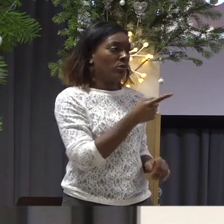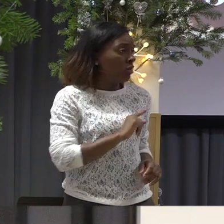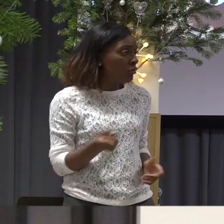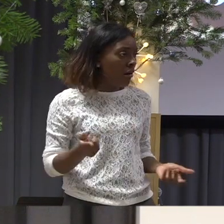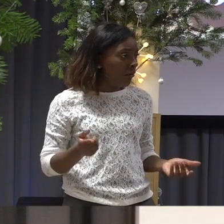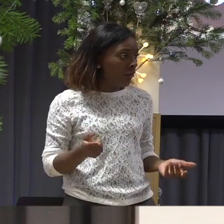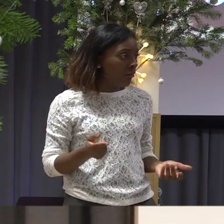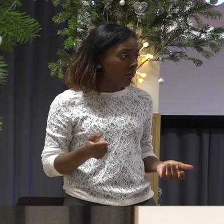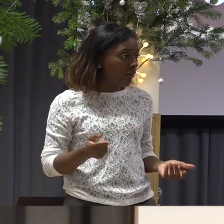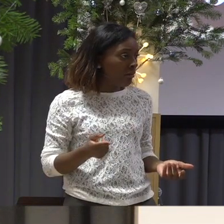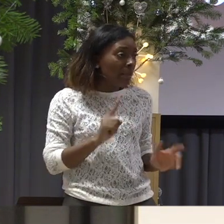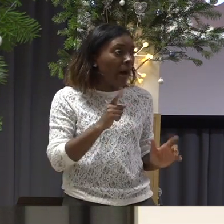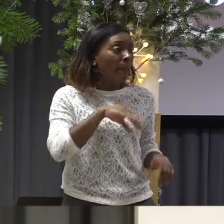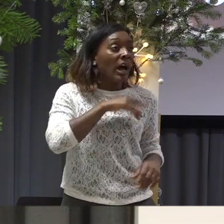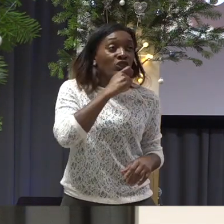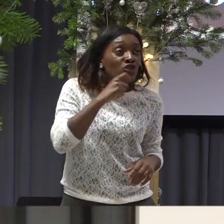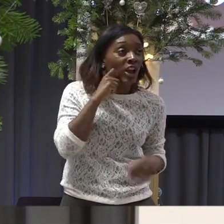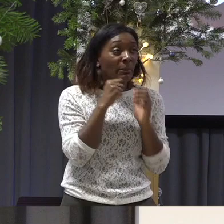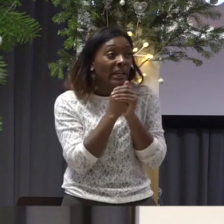Mais non.